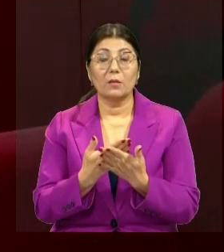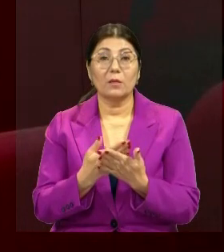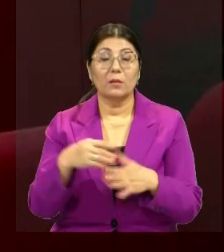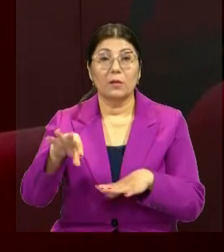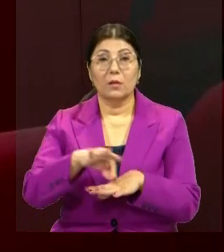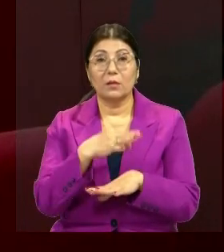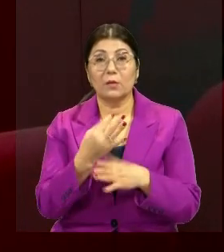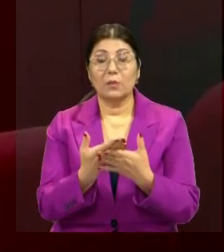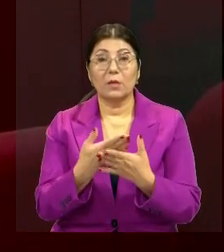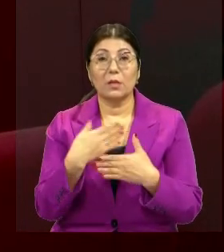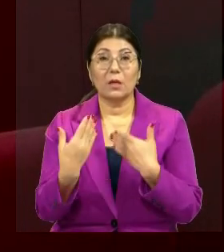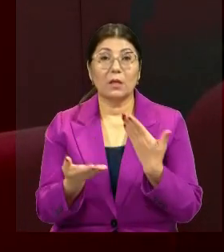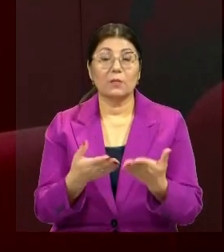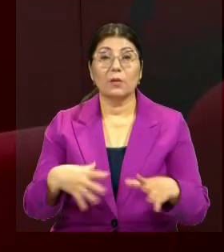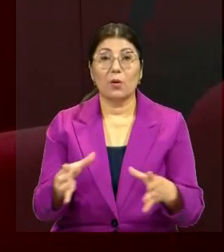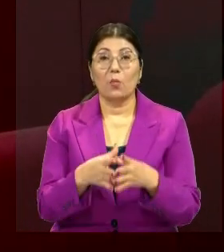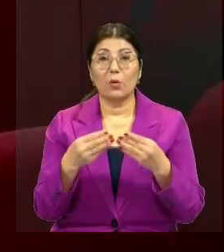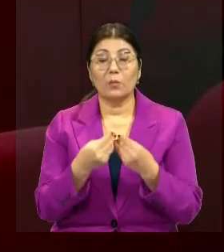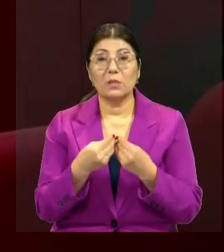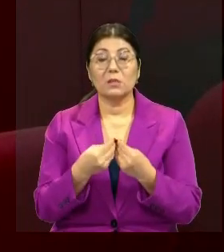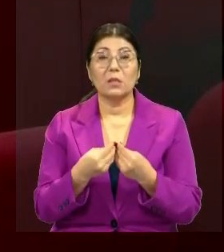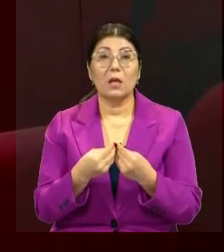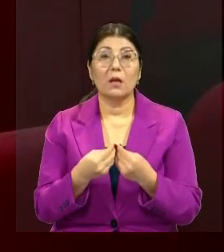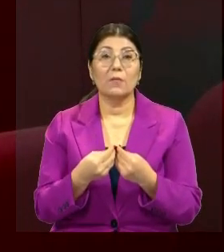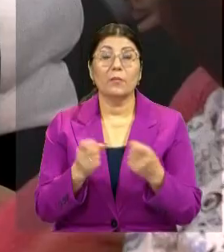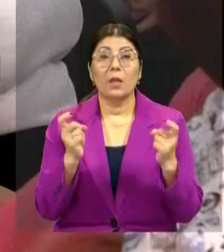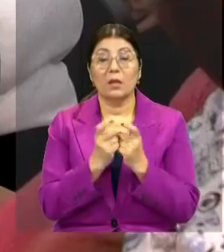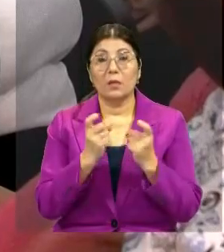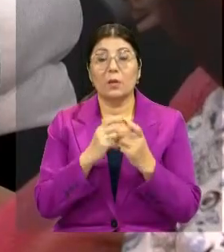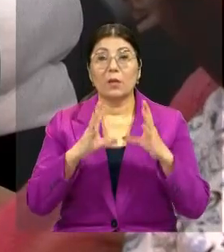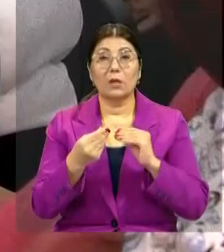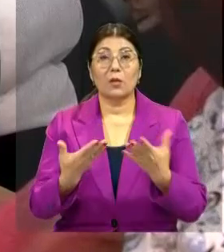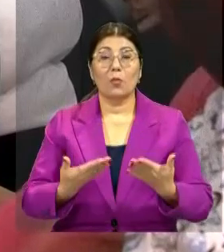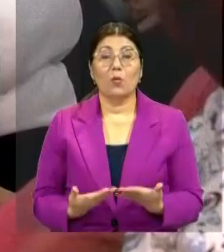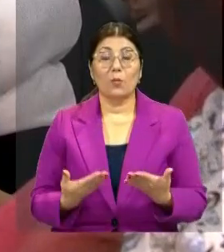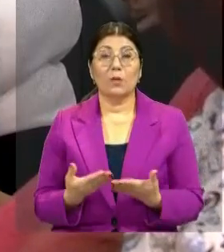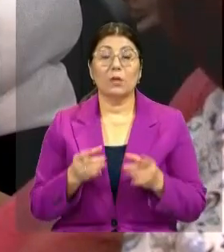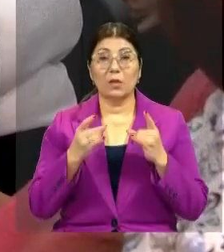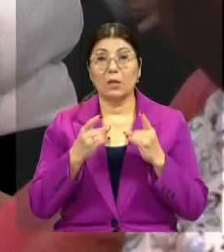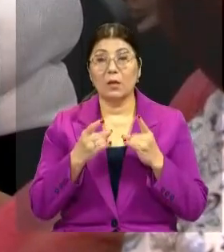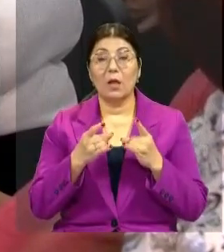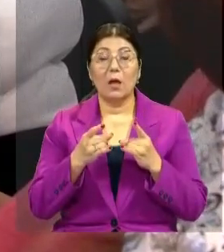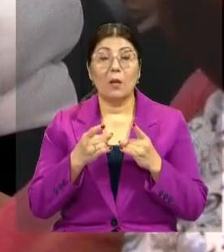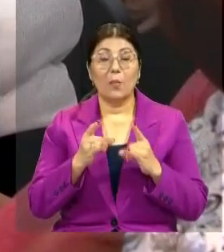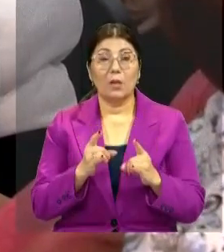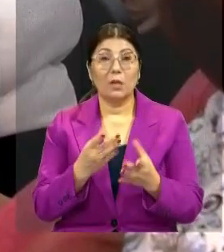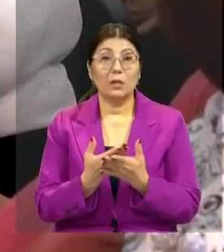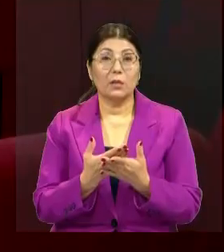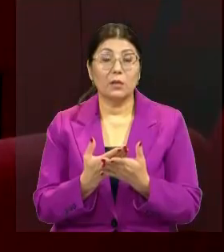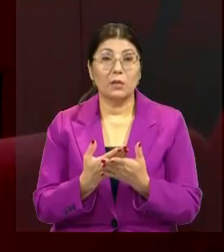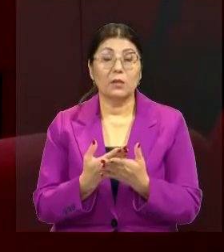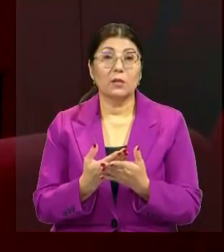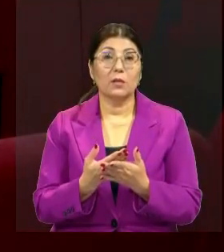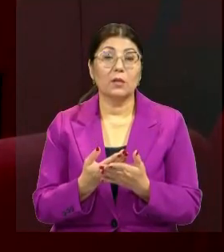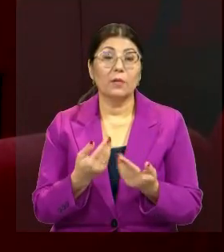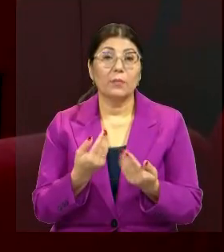ерлі-зайыптылардың арасында отбасындағы келіспеушіліктің салдарынан, мысалы, өмірге ұрпаға келуде бұл кері әсерін тигізеді.